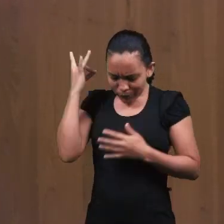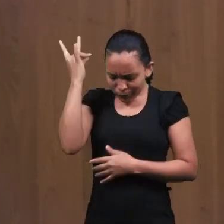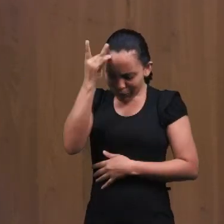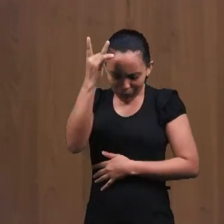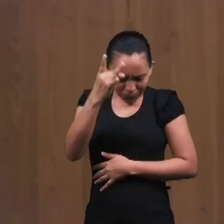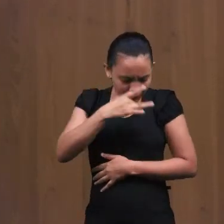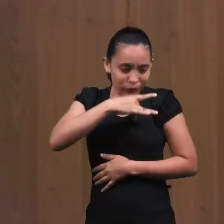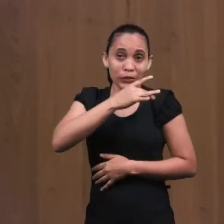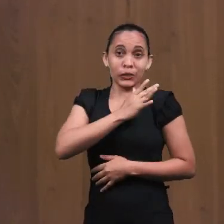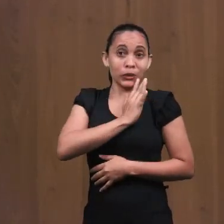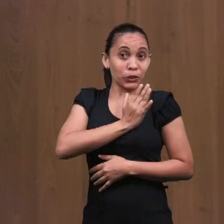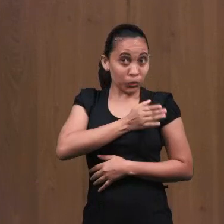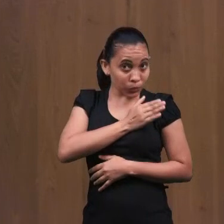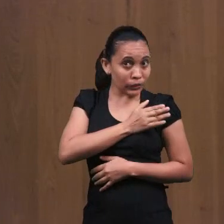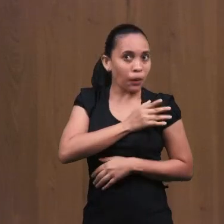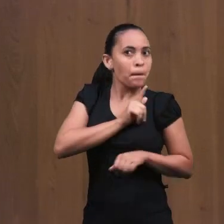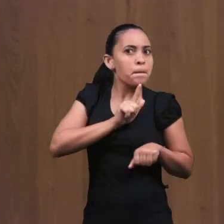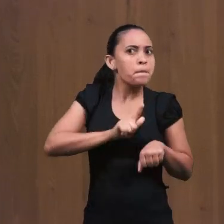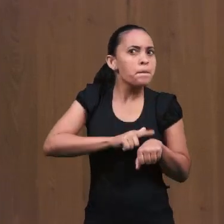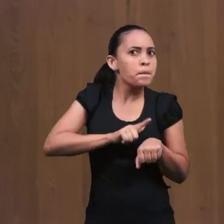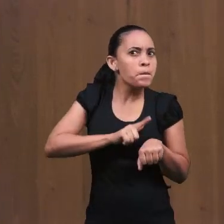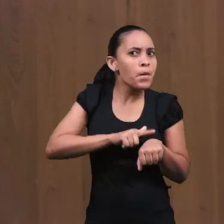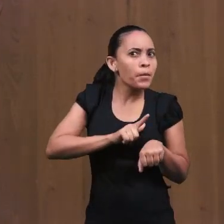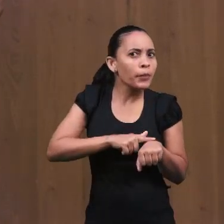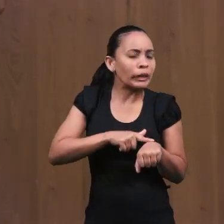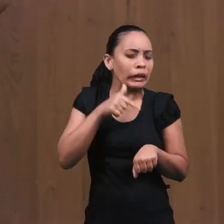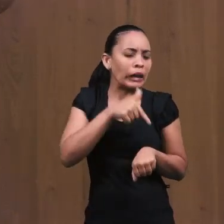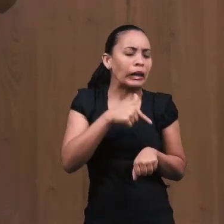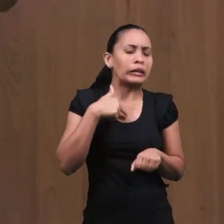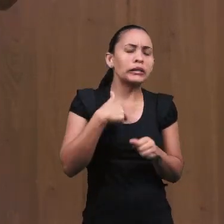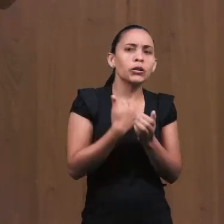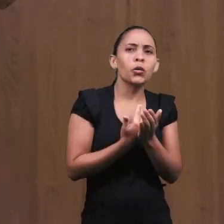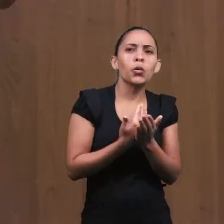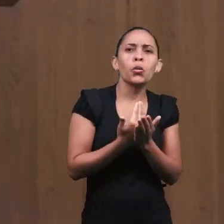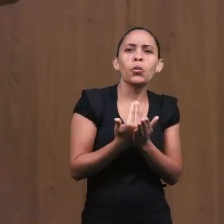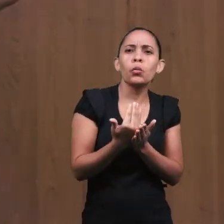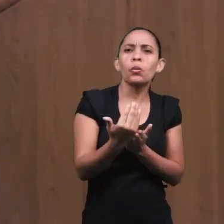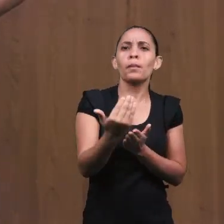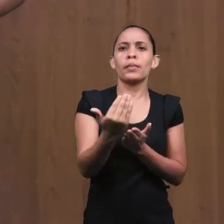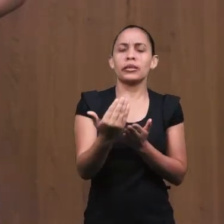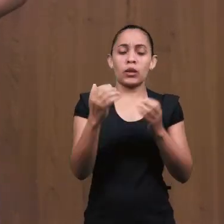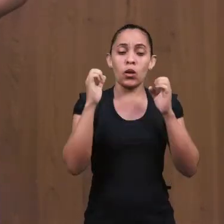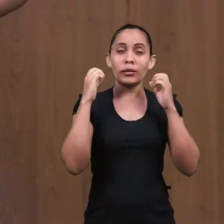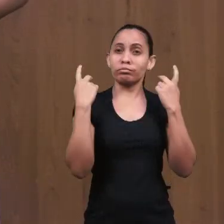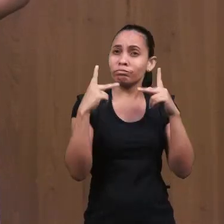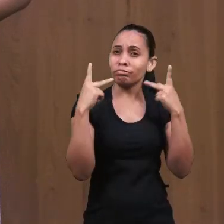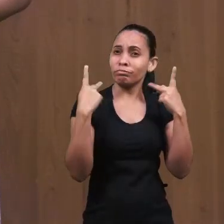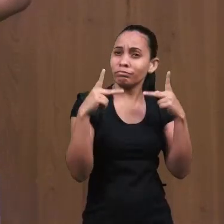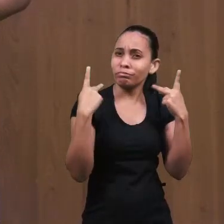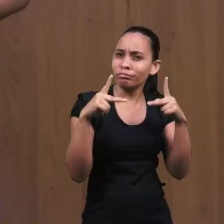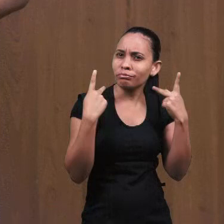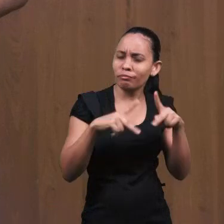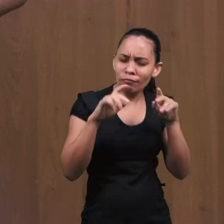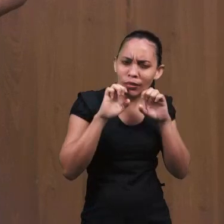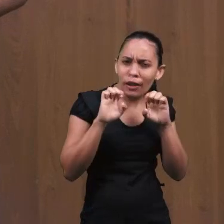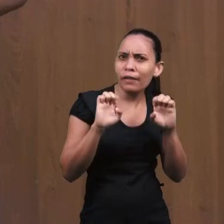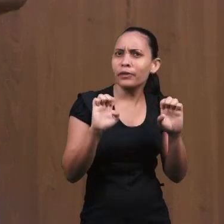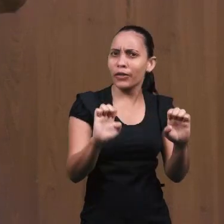Saint-Esprit, et à ce moment, il commence à sortir et à prêcher la parole du Seigneur. Quelle